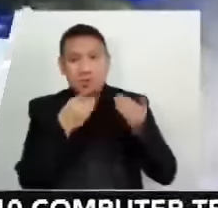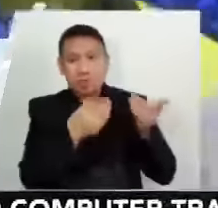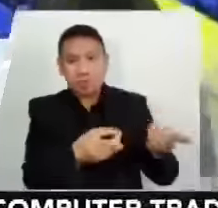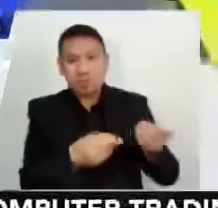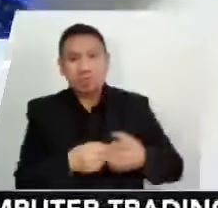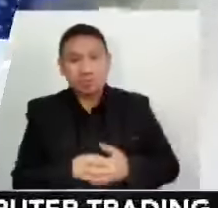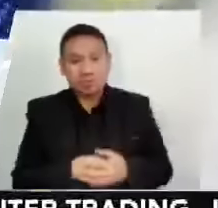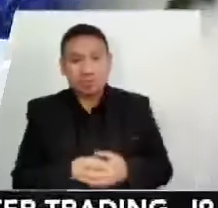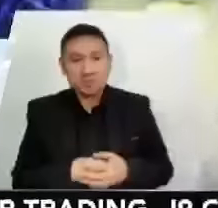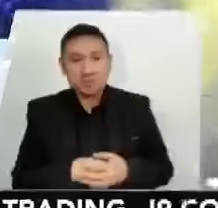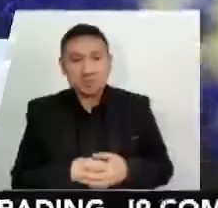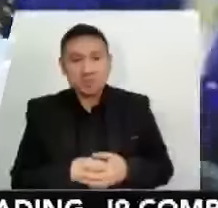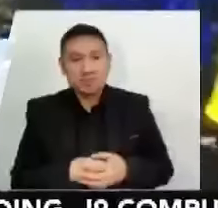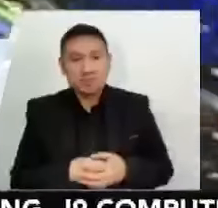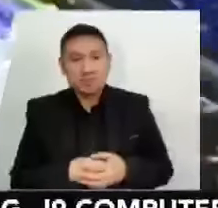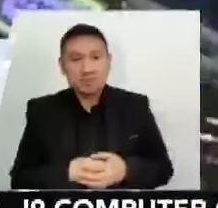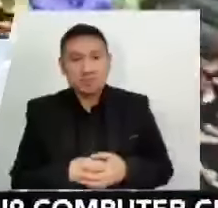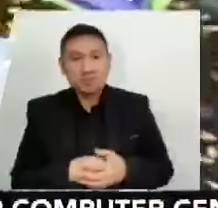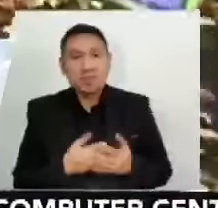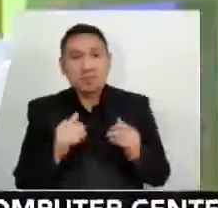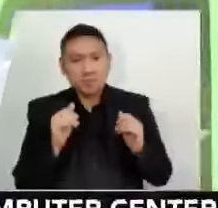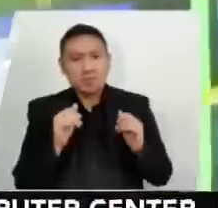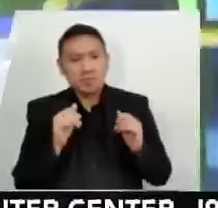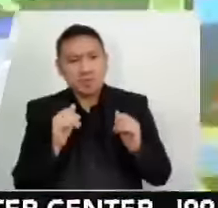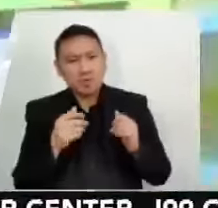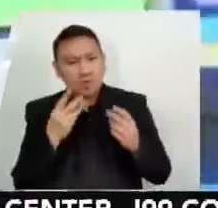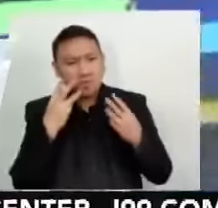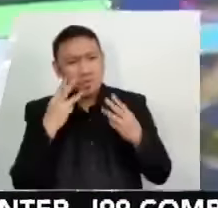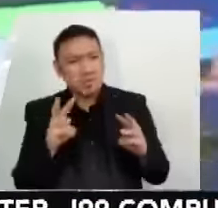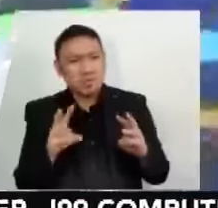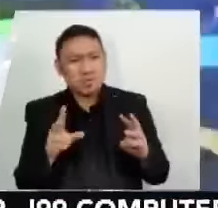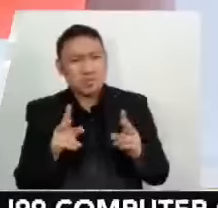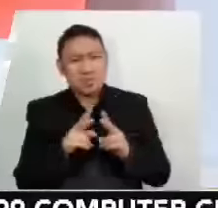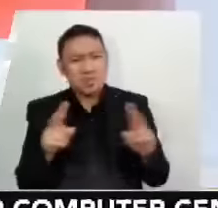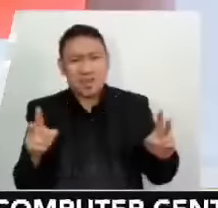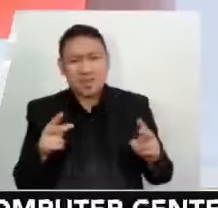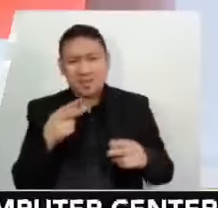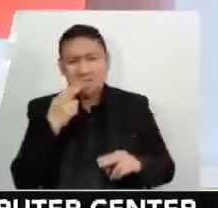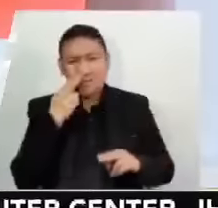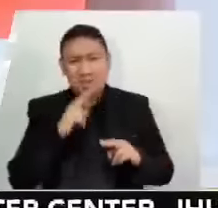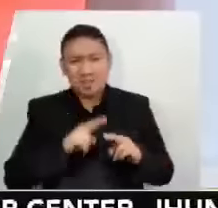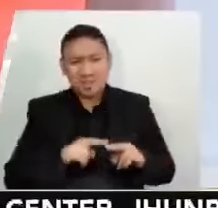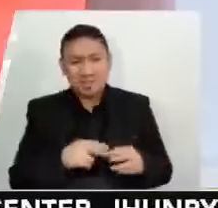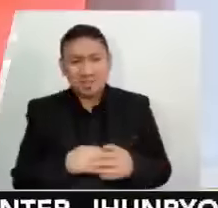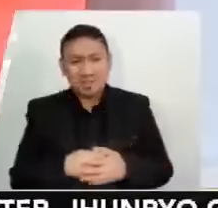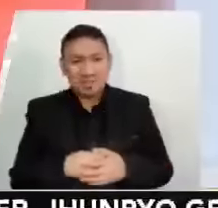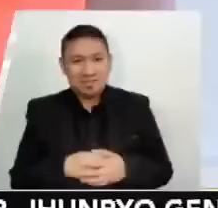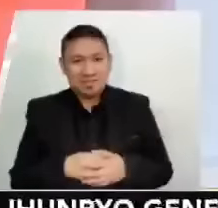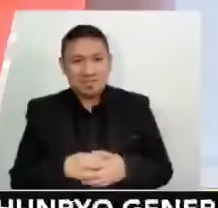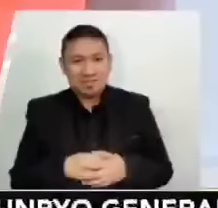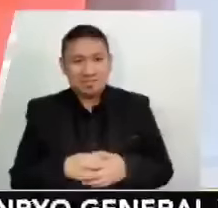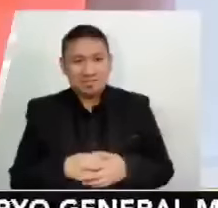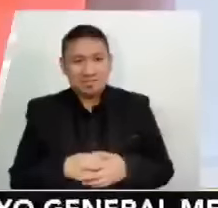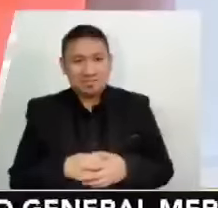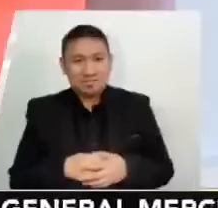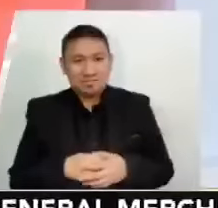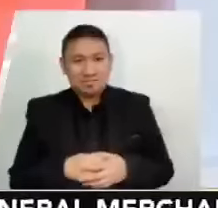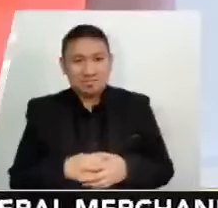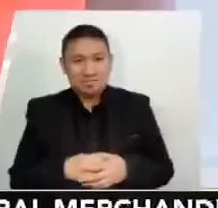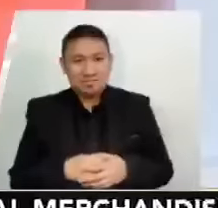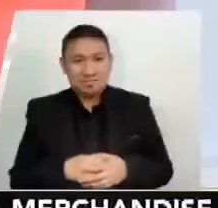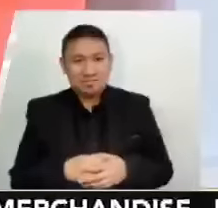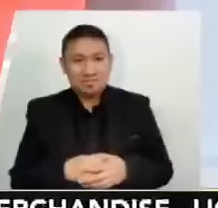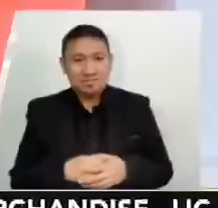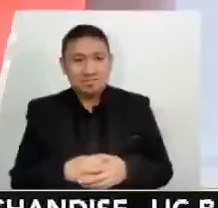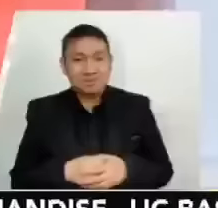drivers napanood ko ' Nakakatawa sil talaga ba sayang h nanalo Uh Sana may pakape na naman tayo pero si